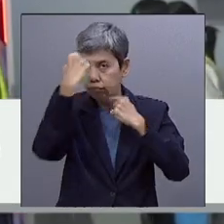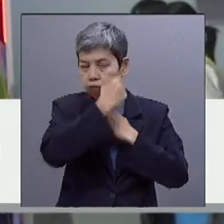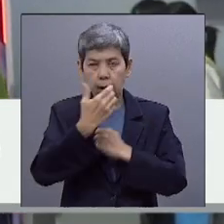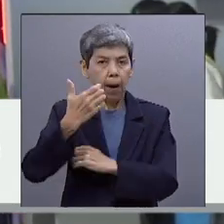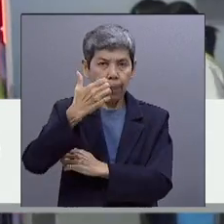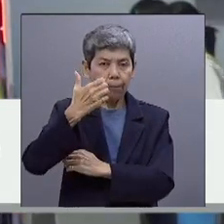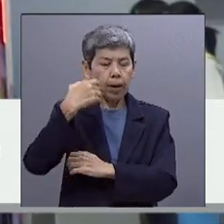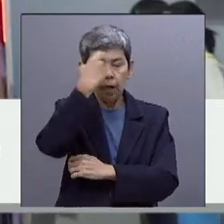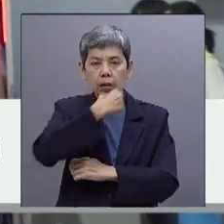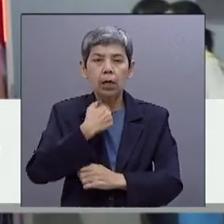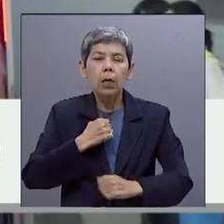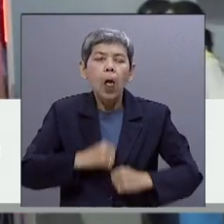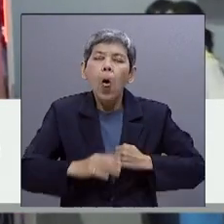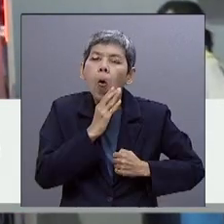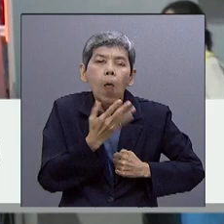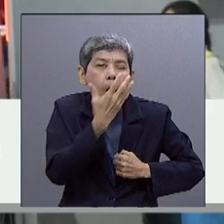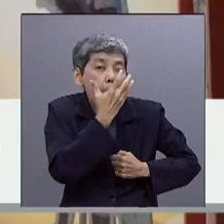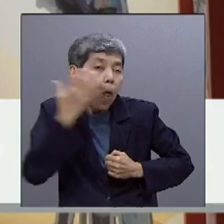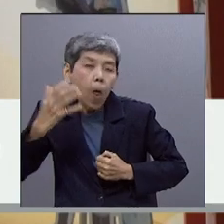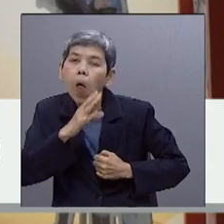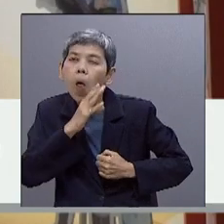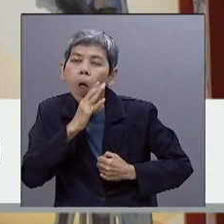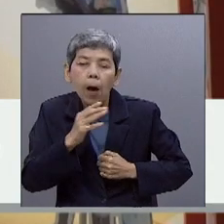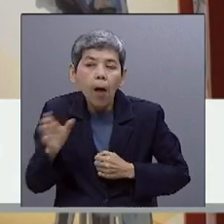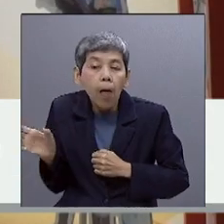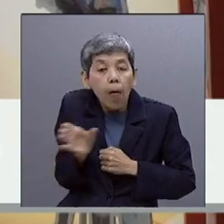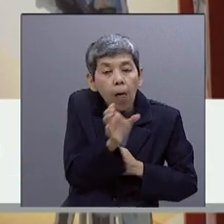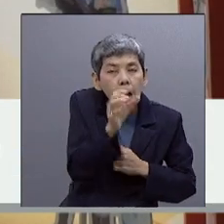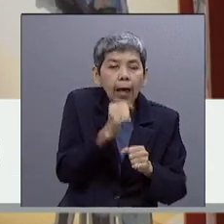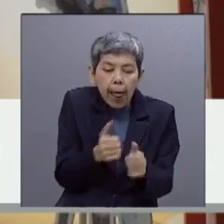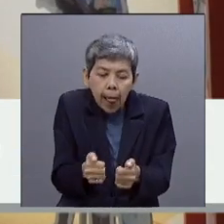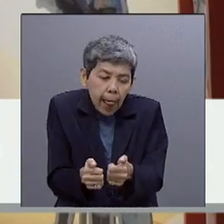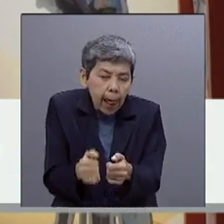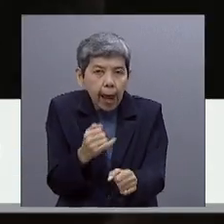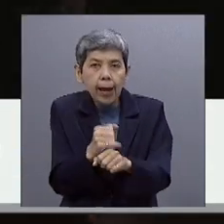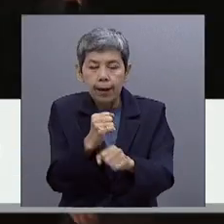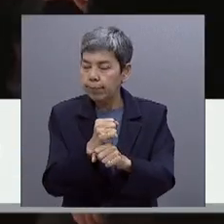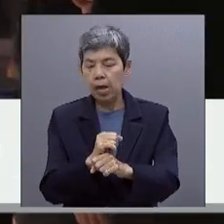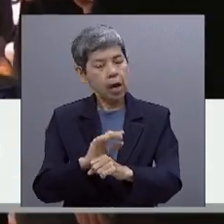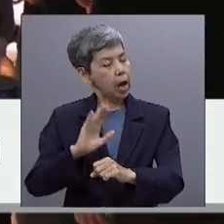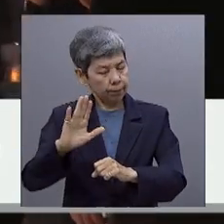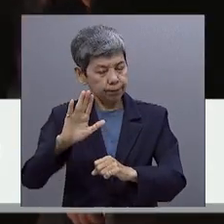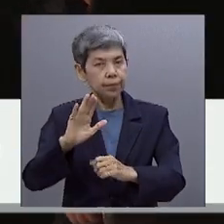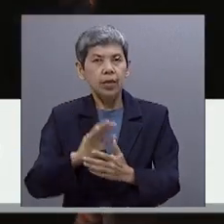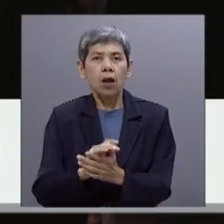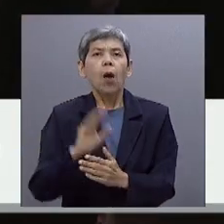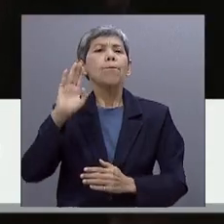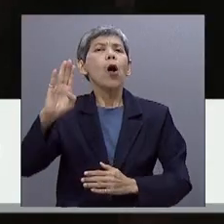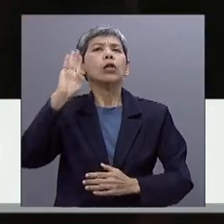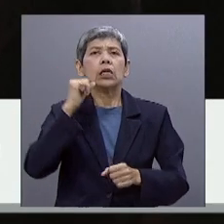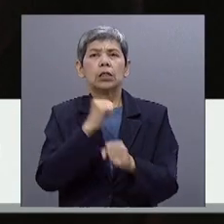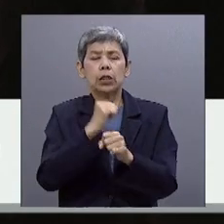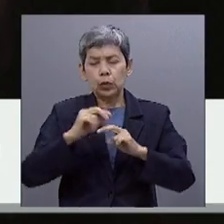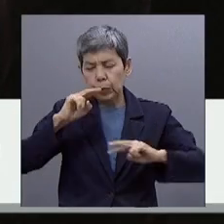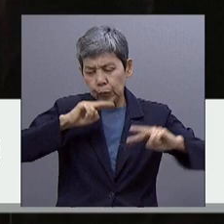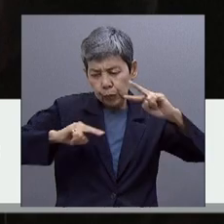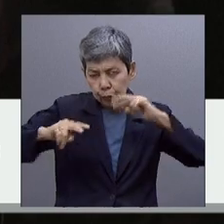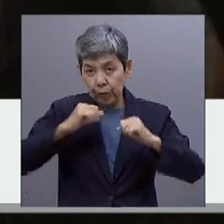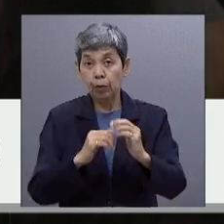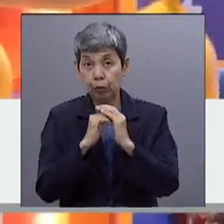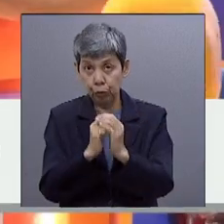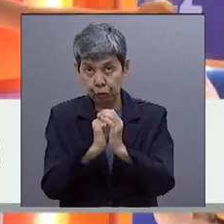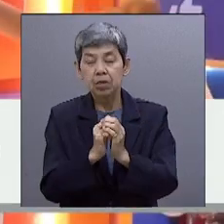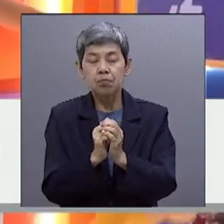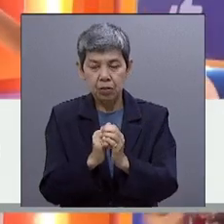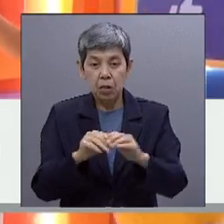เพื่อป้องกันเยาวชนแอบใช้บัญชีของผู้ใหญ่เพื่อเล่นเกมหรือว่าเข้าถึงอินเทอร์เน็ตบริษัทที่สำรวจตลาดเกมในจีนพบว่า